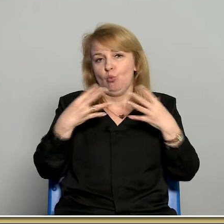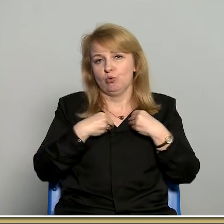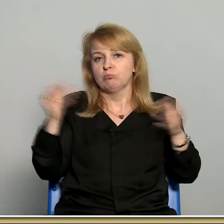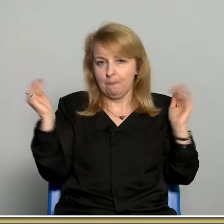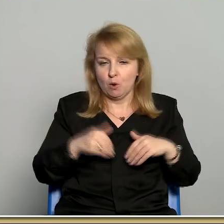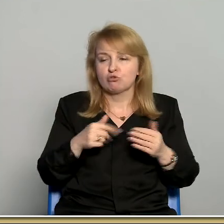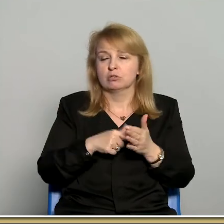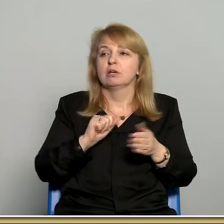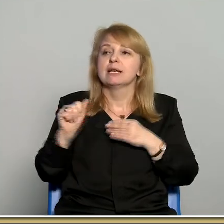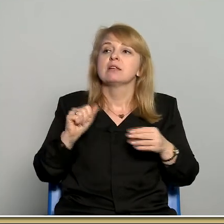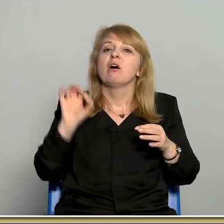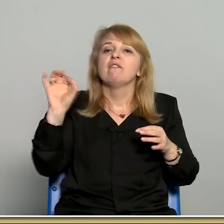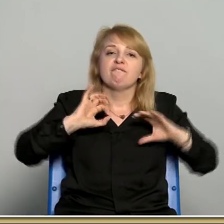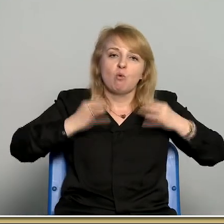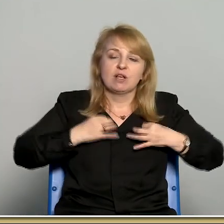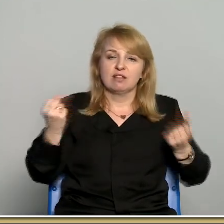zakładanie działalności gospodarczej.